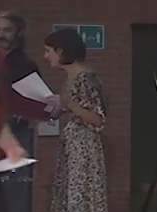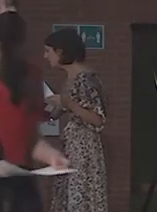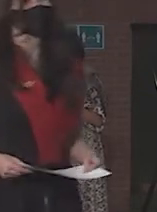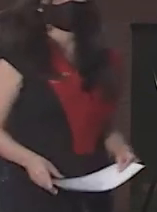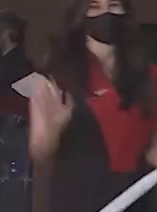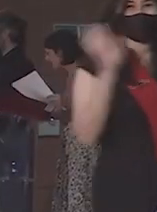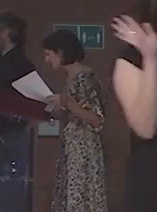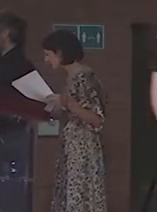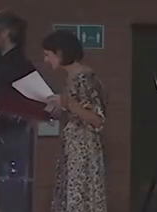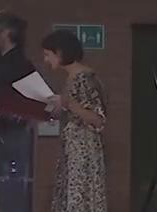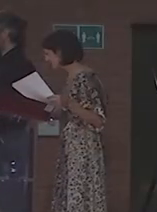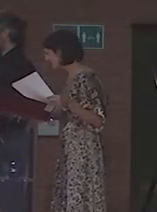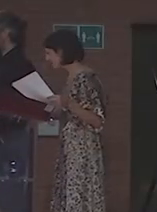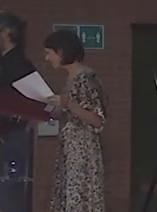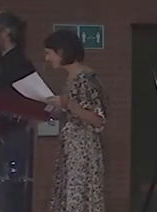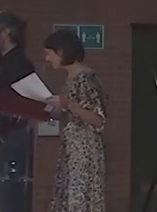Giulia Filimón.